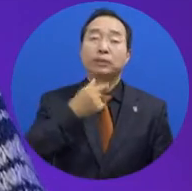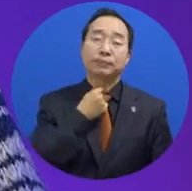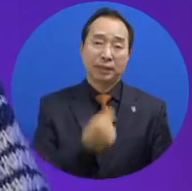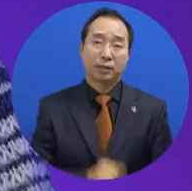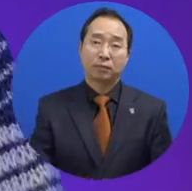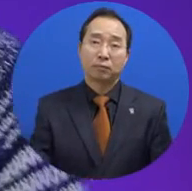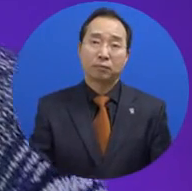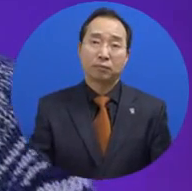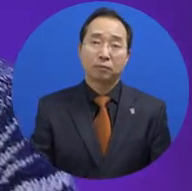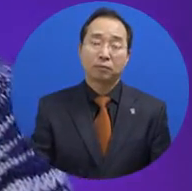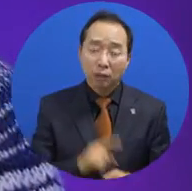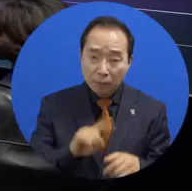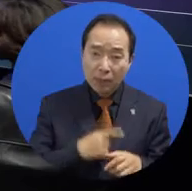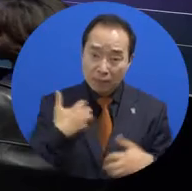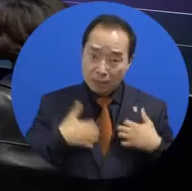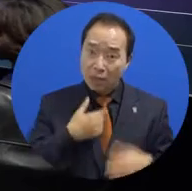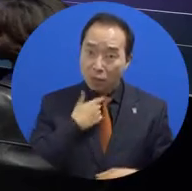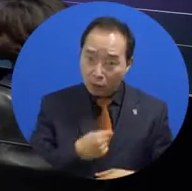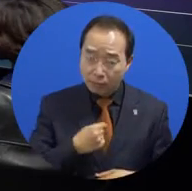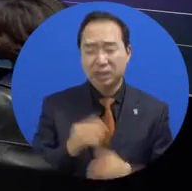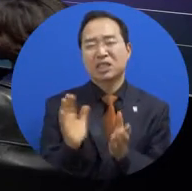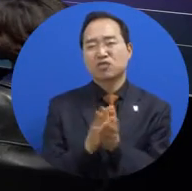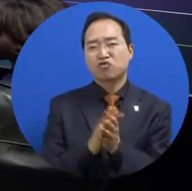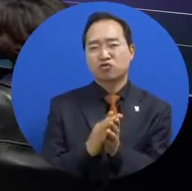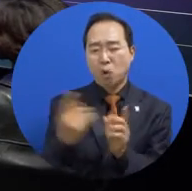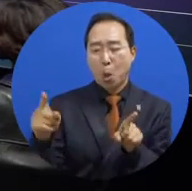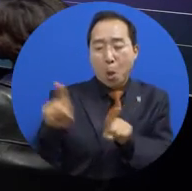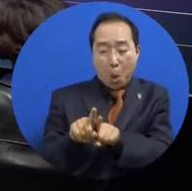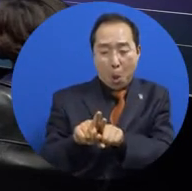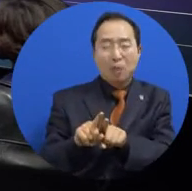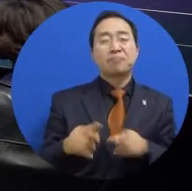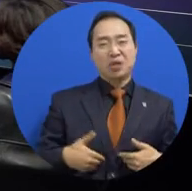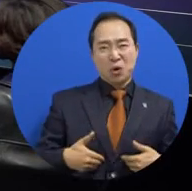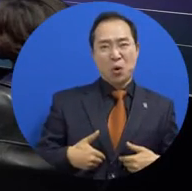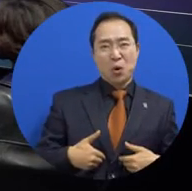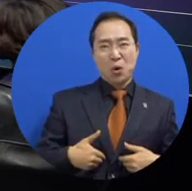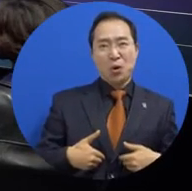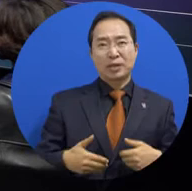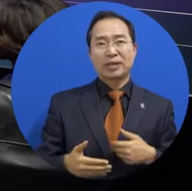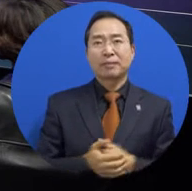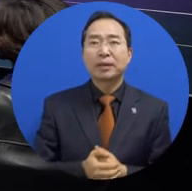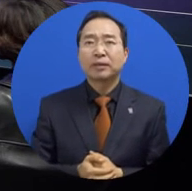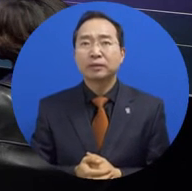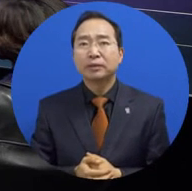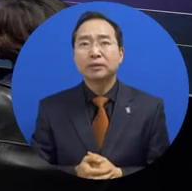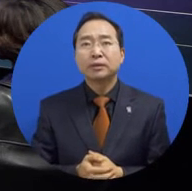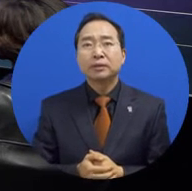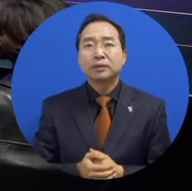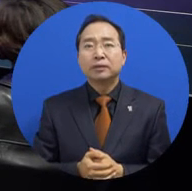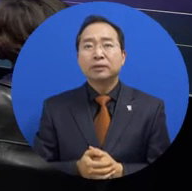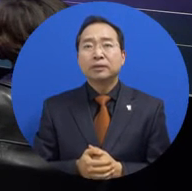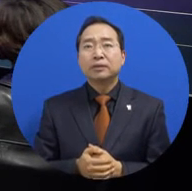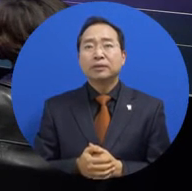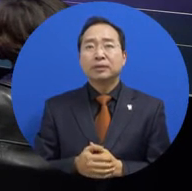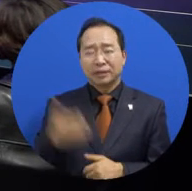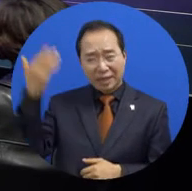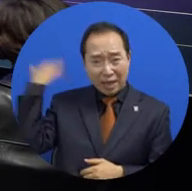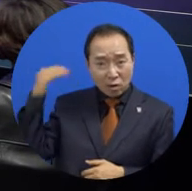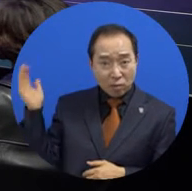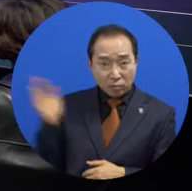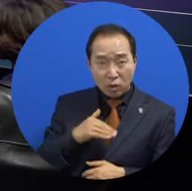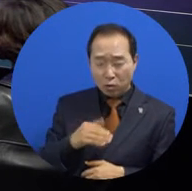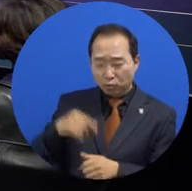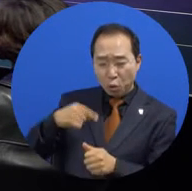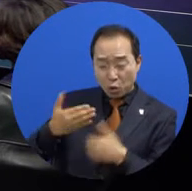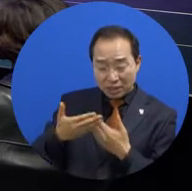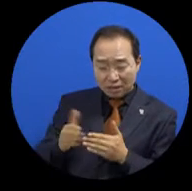싶다. 그러려면 친구가 있어야 돼. 그게 이제 제가 수의연구실에서 지금 감의단까지